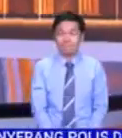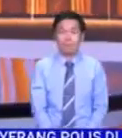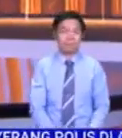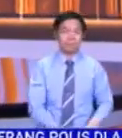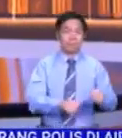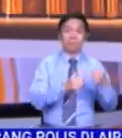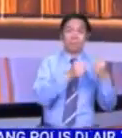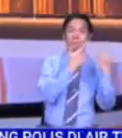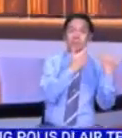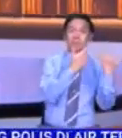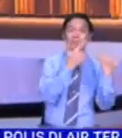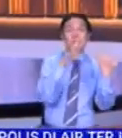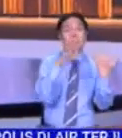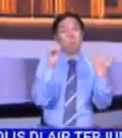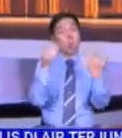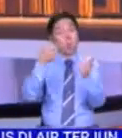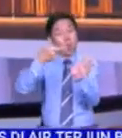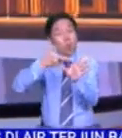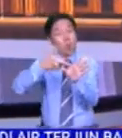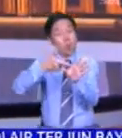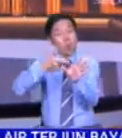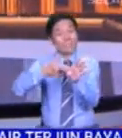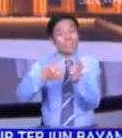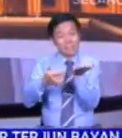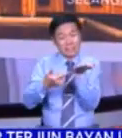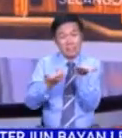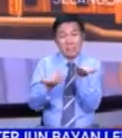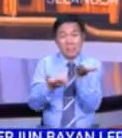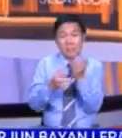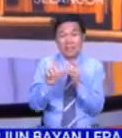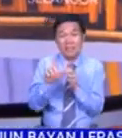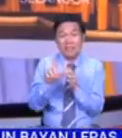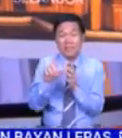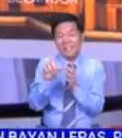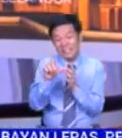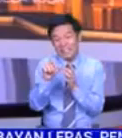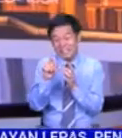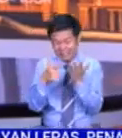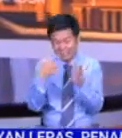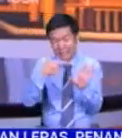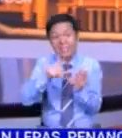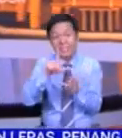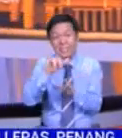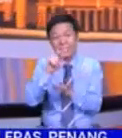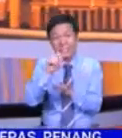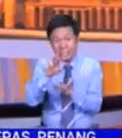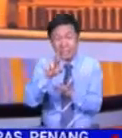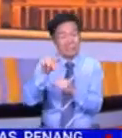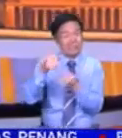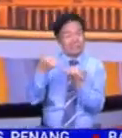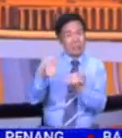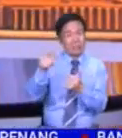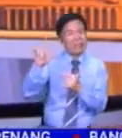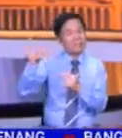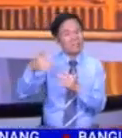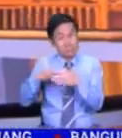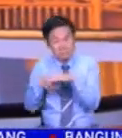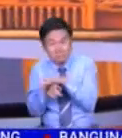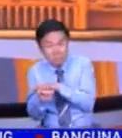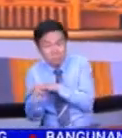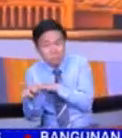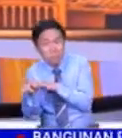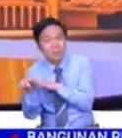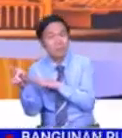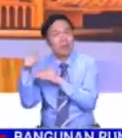750 Lit minyak petrol seludup telah dirampas menerusi op bersepadu di tumpat Kelantan semalam ianya dipercayai untuk